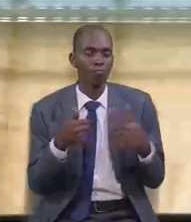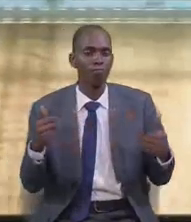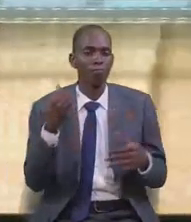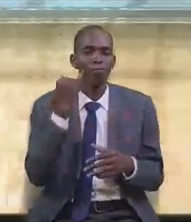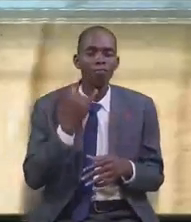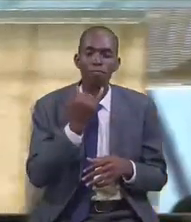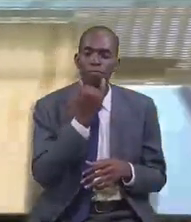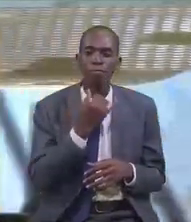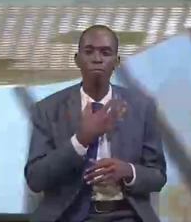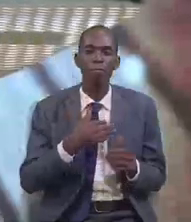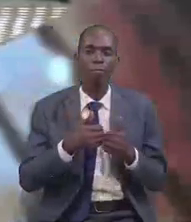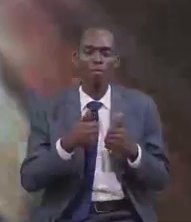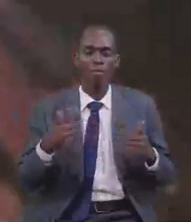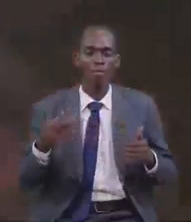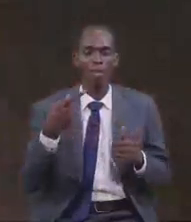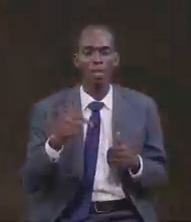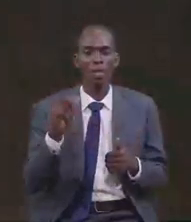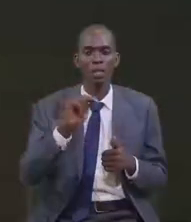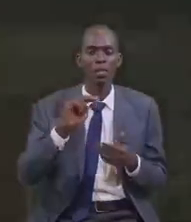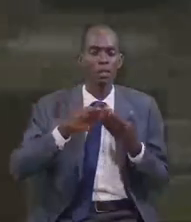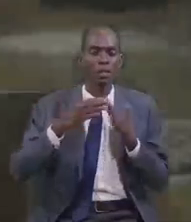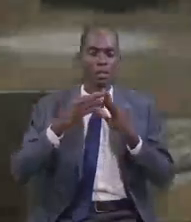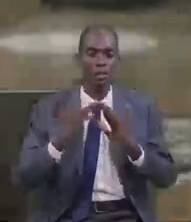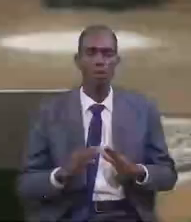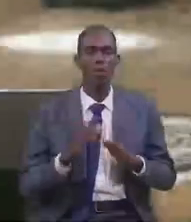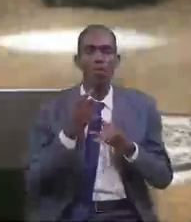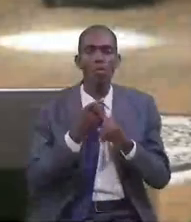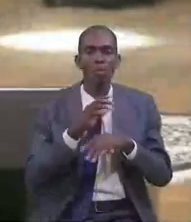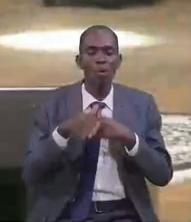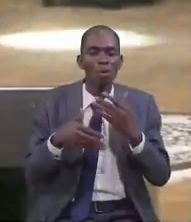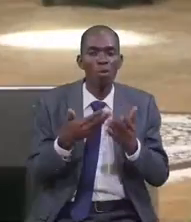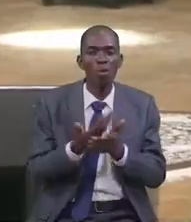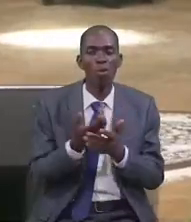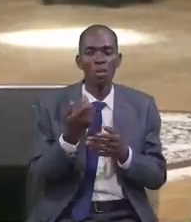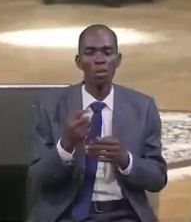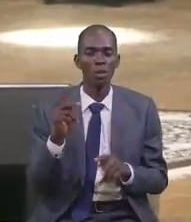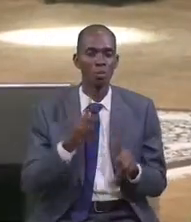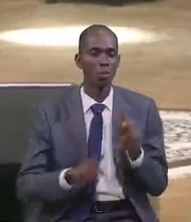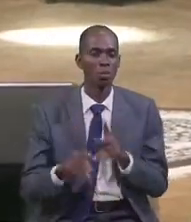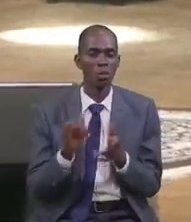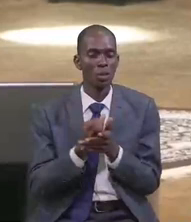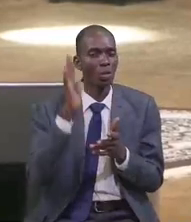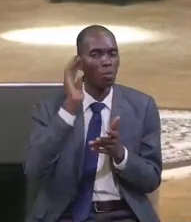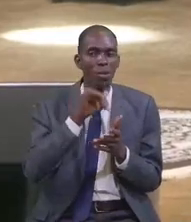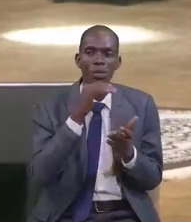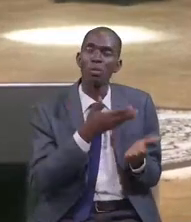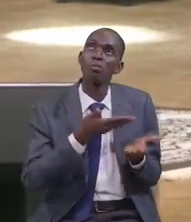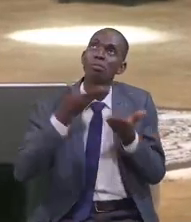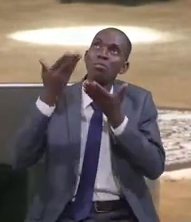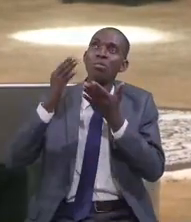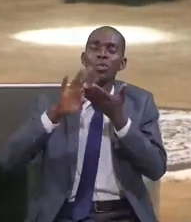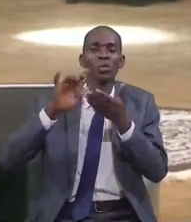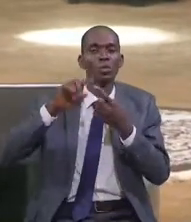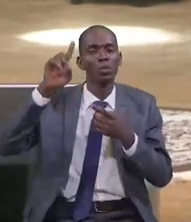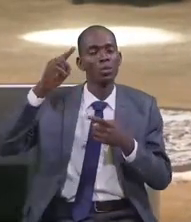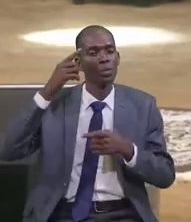et sépare les Nazaréens. Des gens qui ne vont pas apporter gloire au Seigneur. Vous serez saints pour moi, car